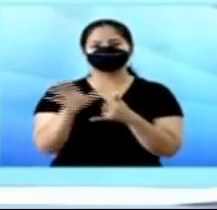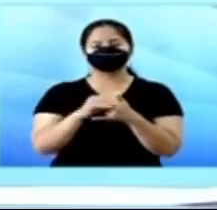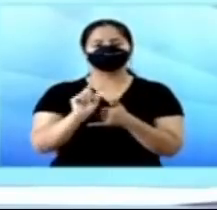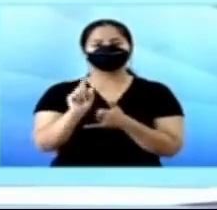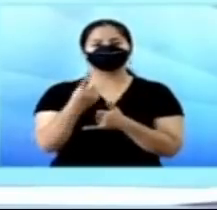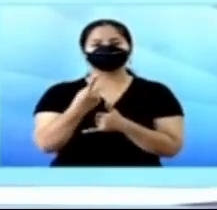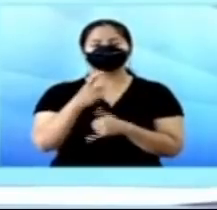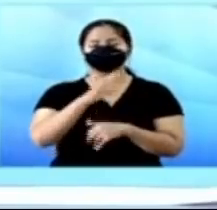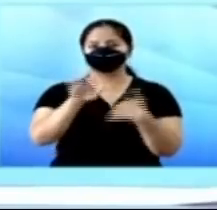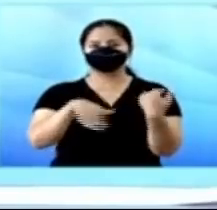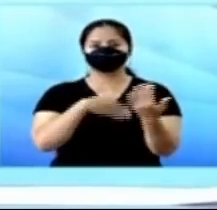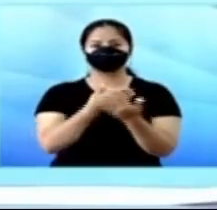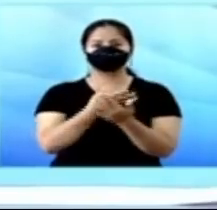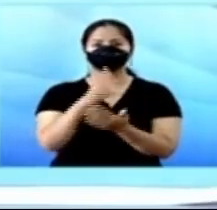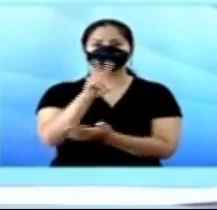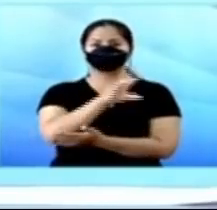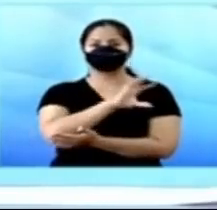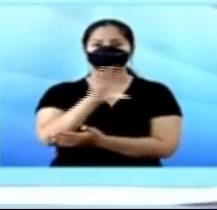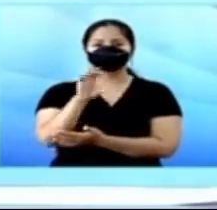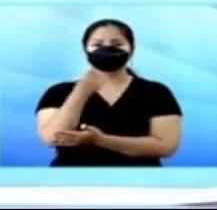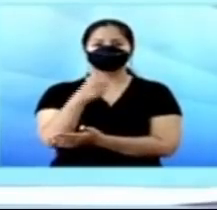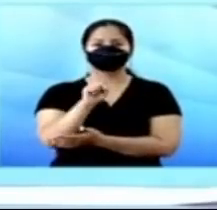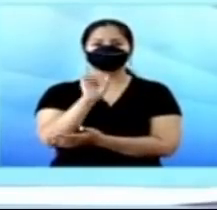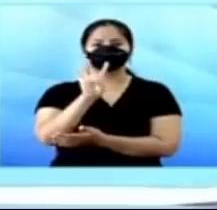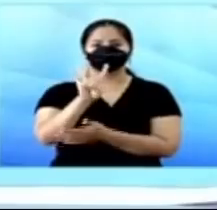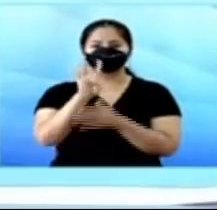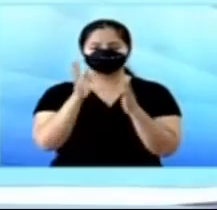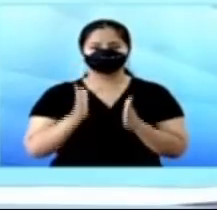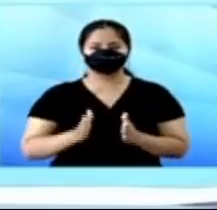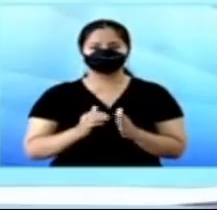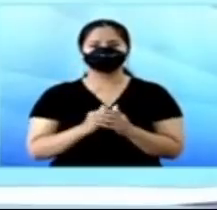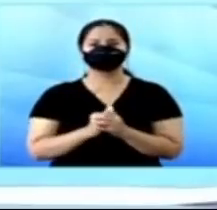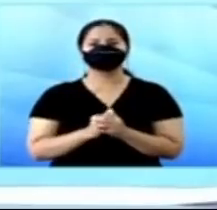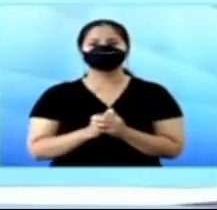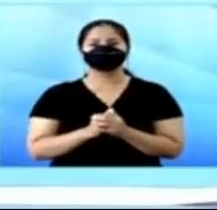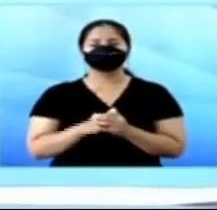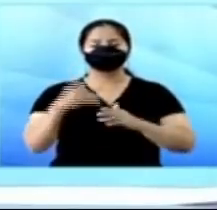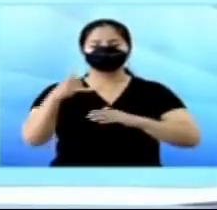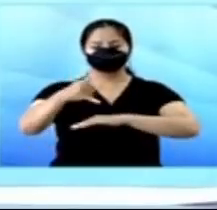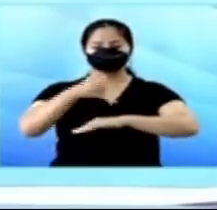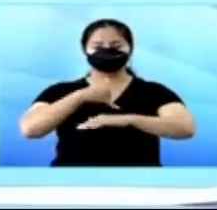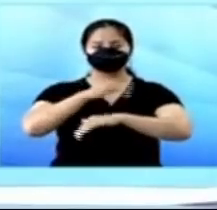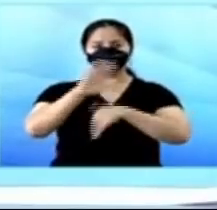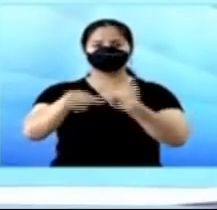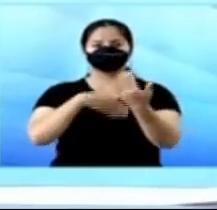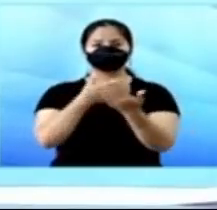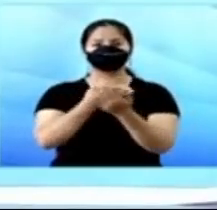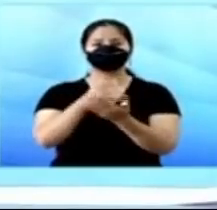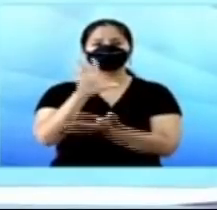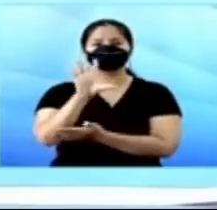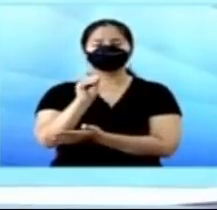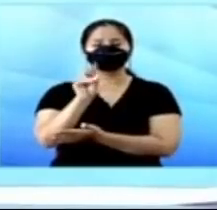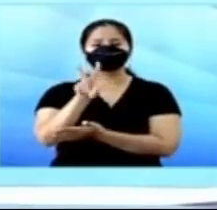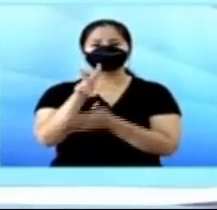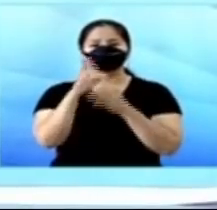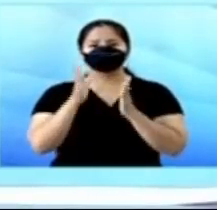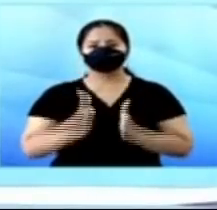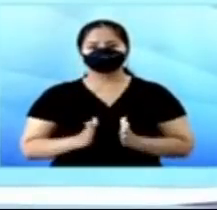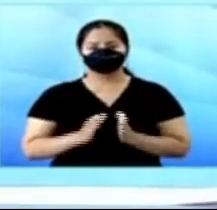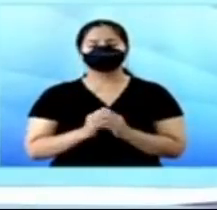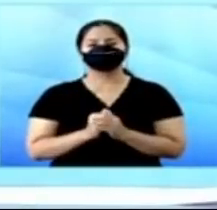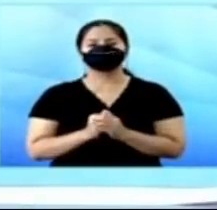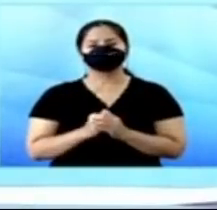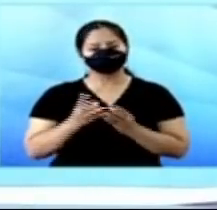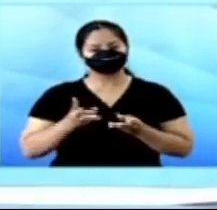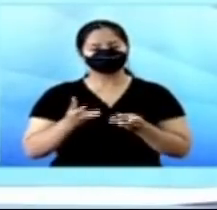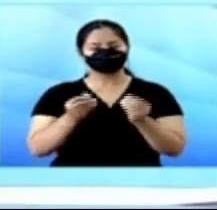ใหม่ทั้งหมด214คนซึ่งเป็นกรณีน้ำเข้ามีทั้งหมด52คนซึ่งรายละเอีย